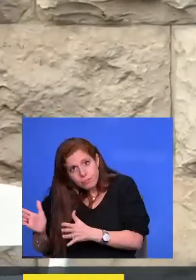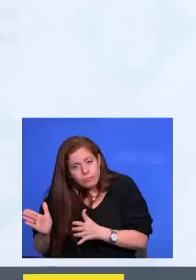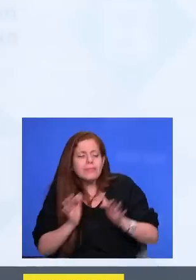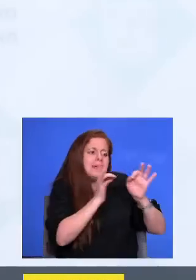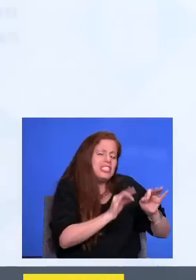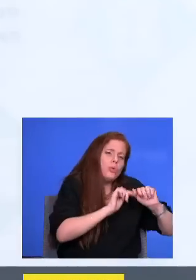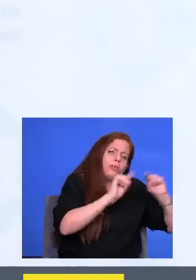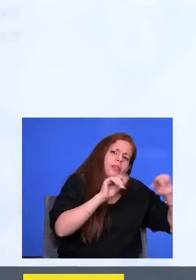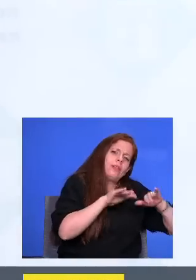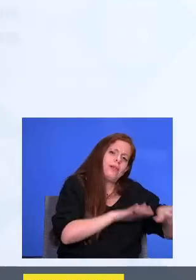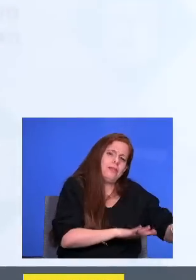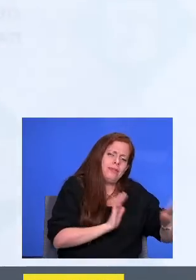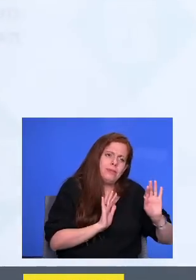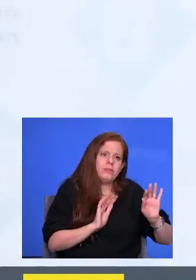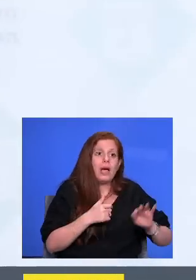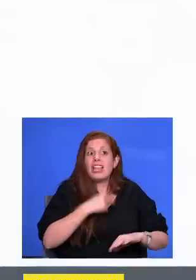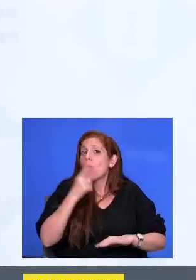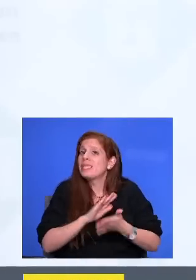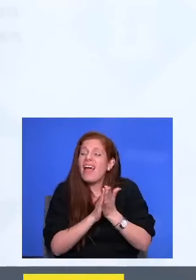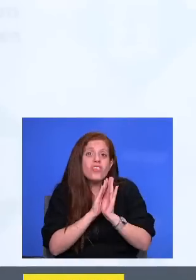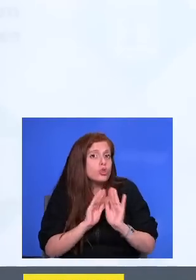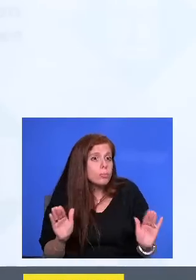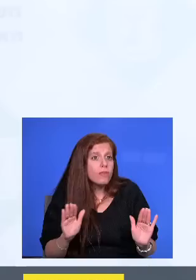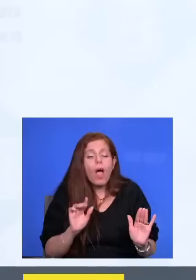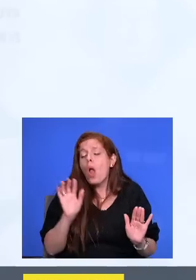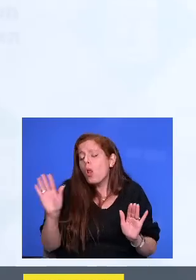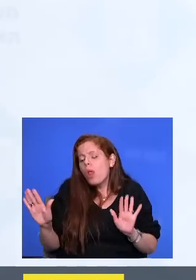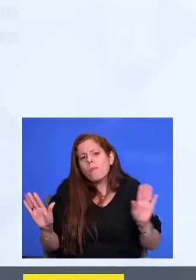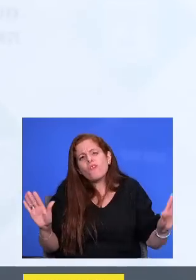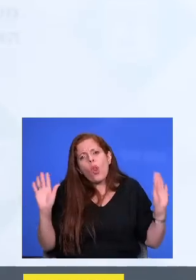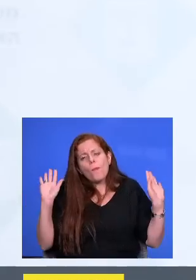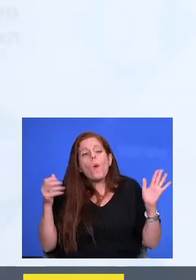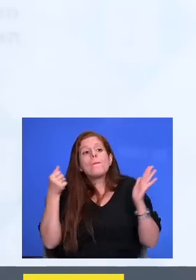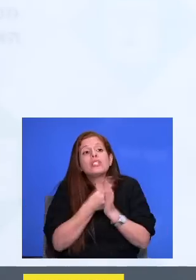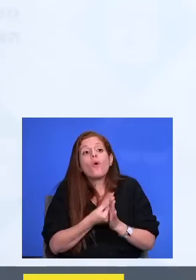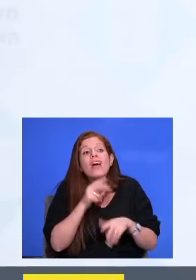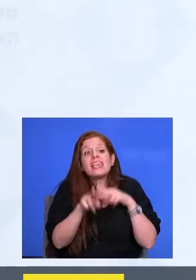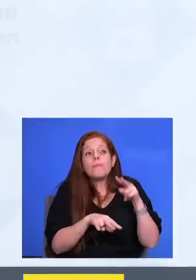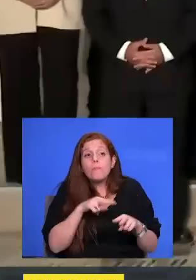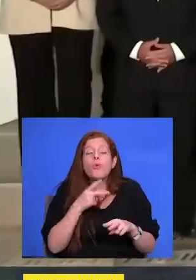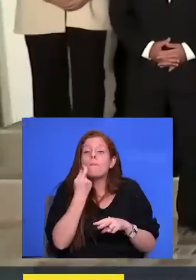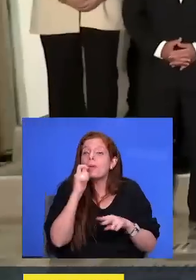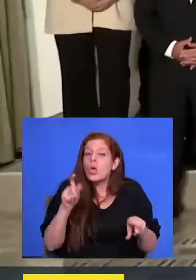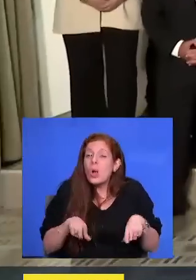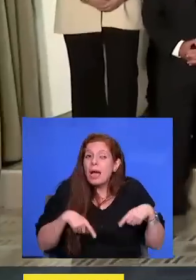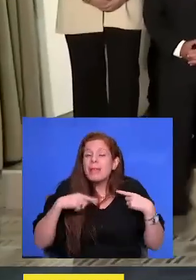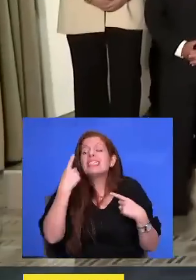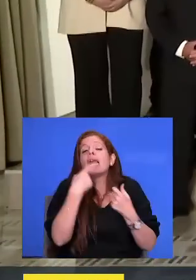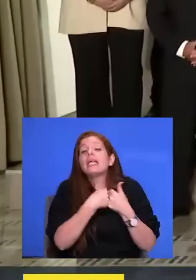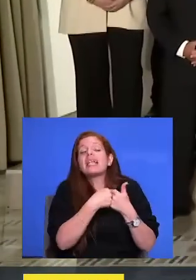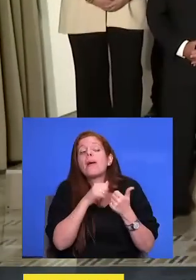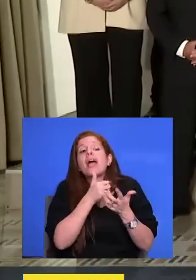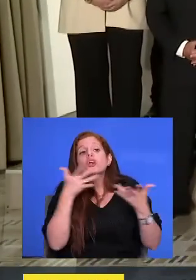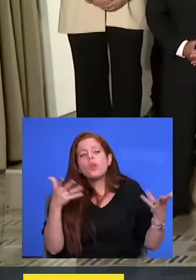לחוד. אני לא מתחייב לשום דבר, לא לכאן ולא לכאן. בסוף, הטיפול ביוקר המחיה הוא אחד האתגרים הגדולים ביותר שניצבים היום